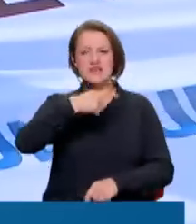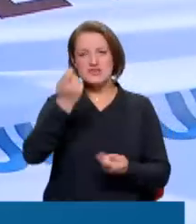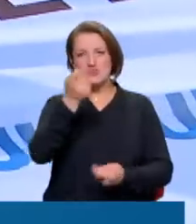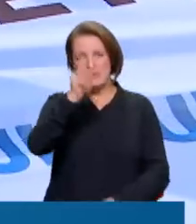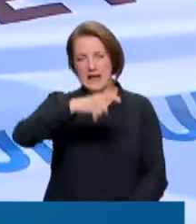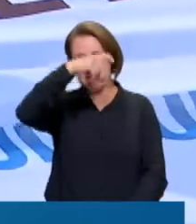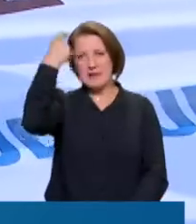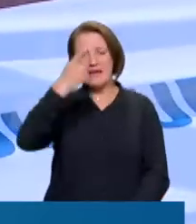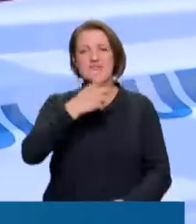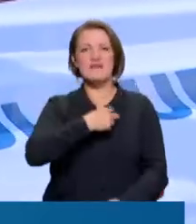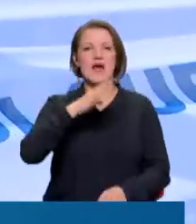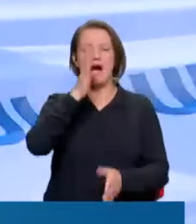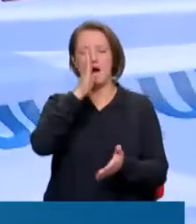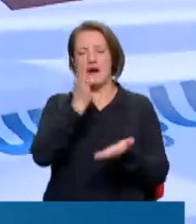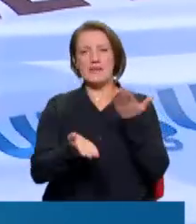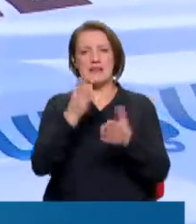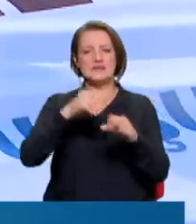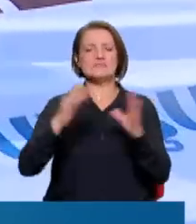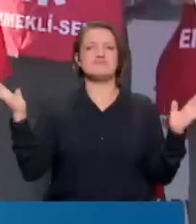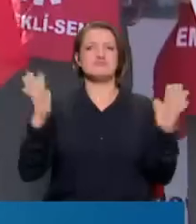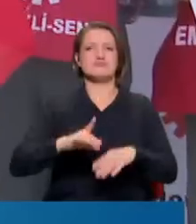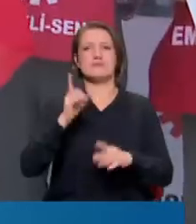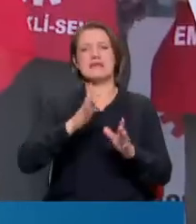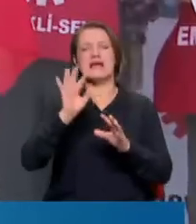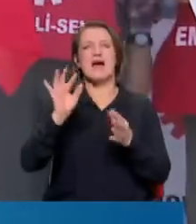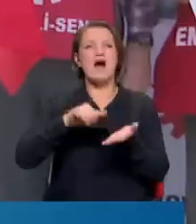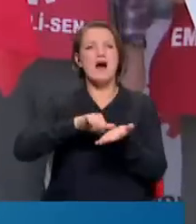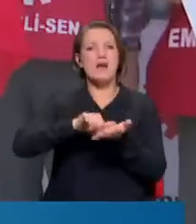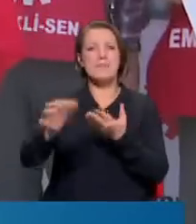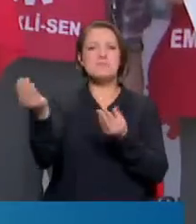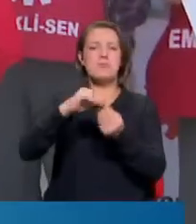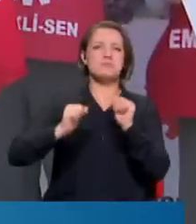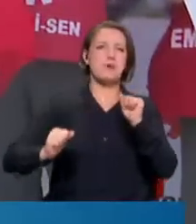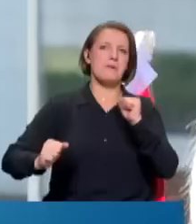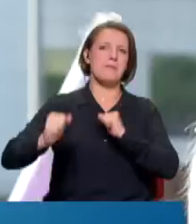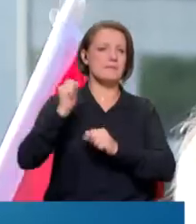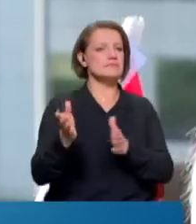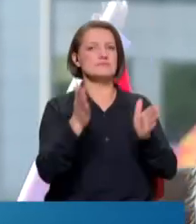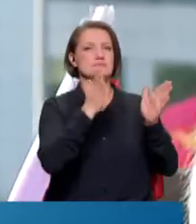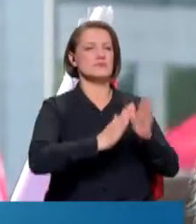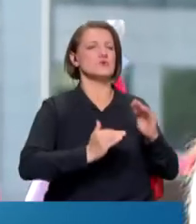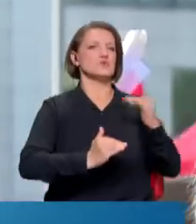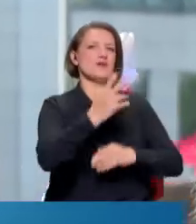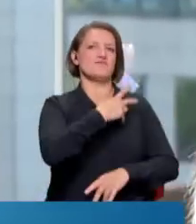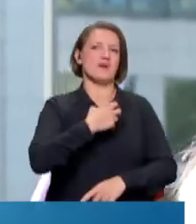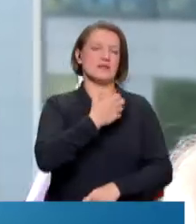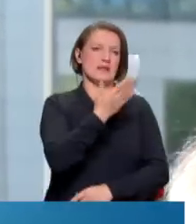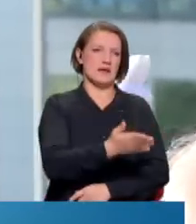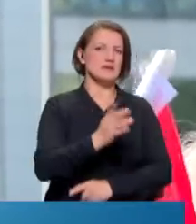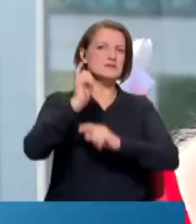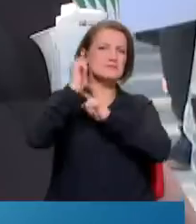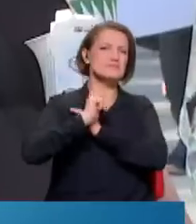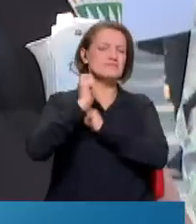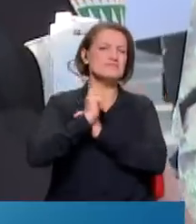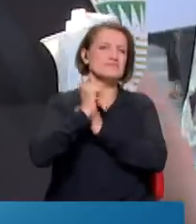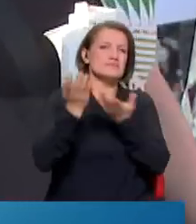vergi adaleti için meydana çıktı Bir tarafta iğneden ipliğe artan fiyatlar Diğer yandan yükselen vergiler sırtındaki